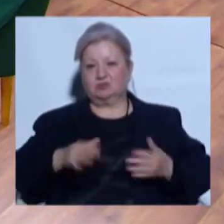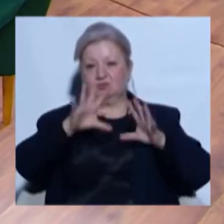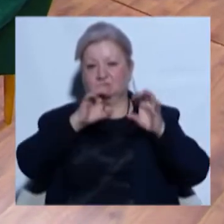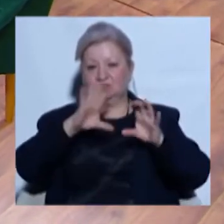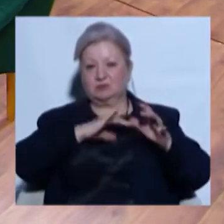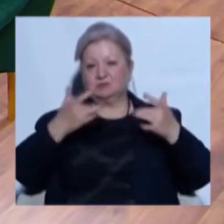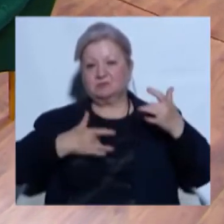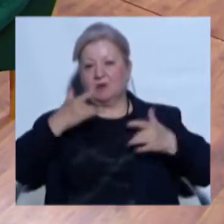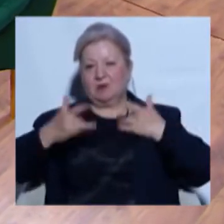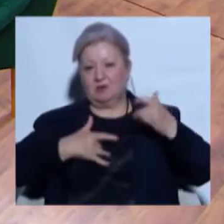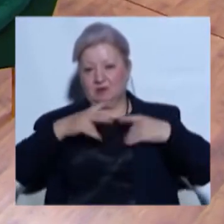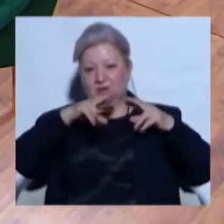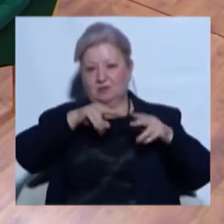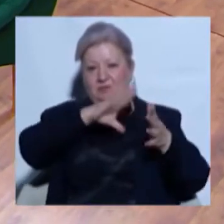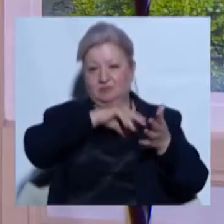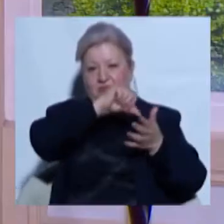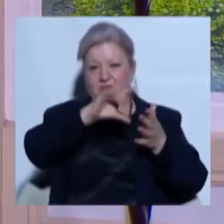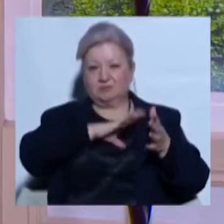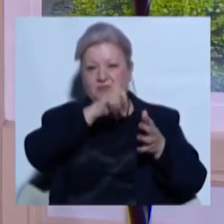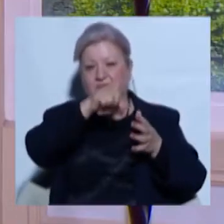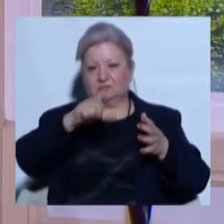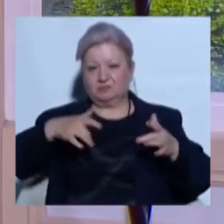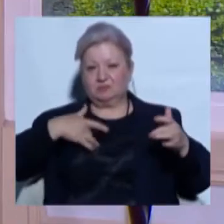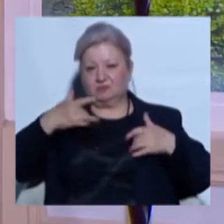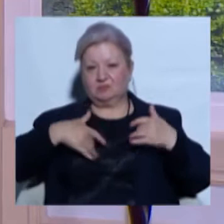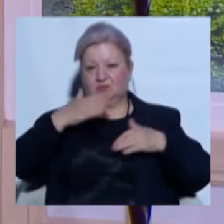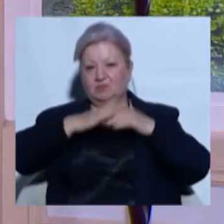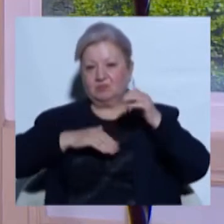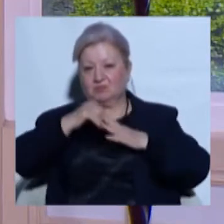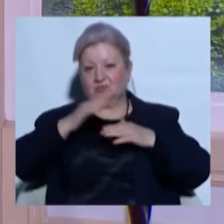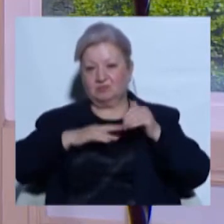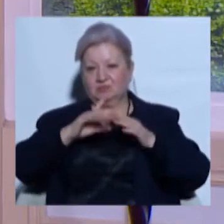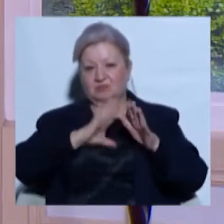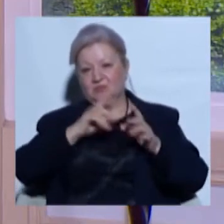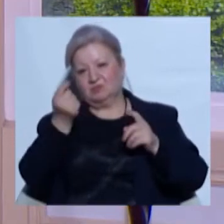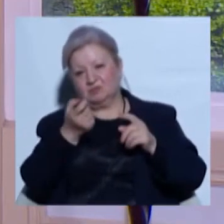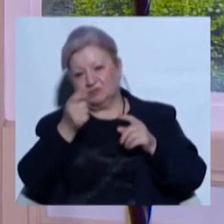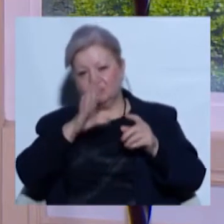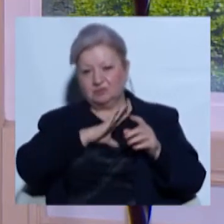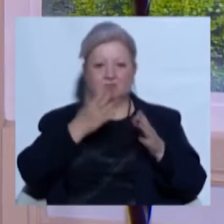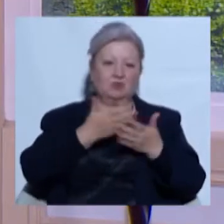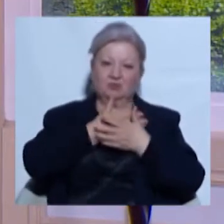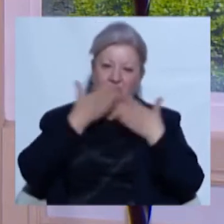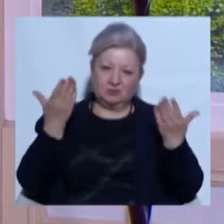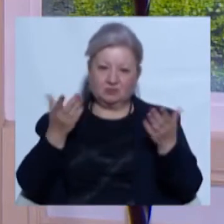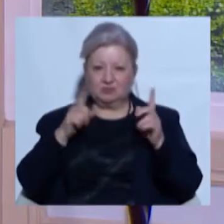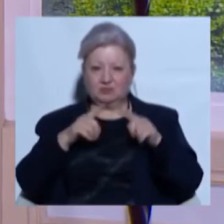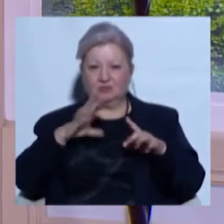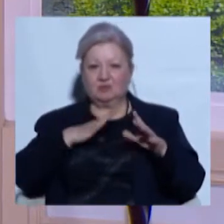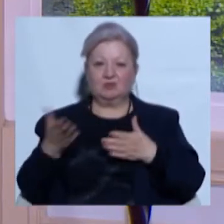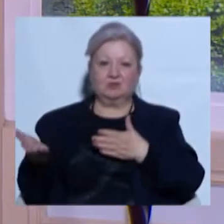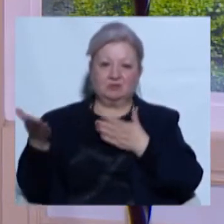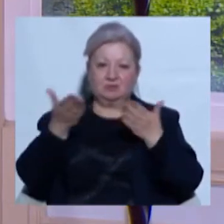სცენა. მსახიობები, რა თქმა უნდა, მაშინ პროფესიონალი მსახიობები ან ცოტანი იყვნენ, ან თითქმის არა და